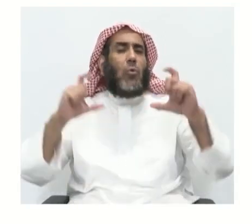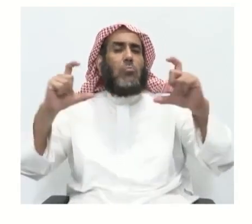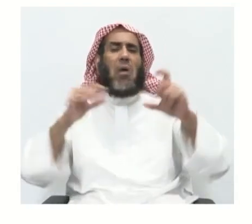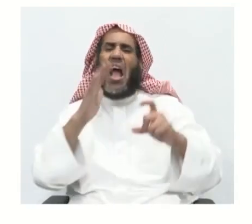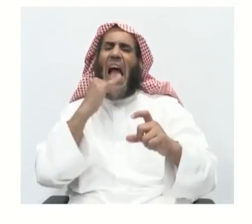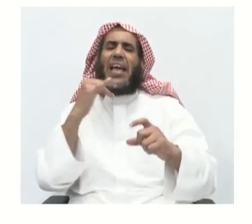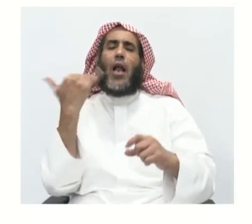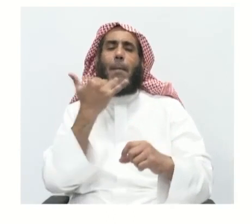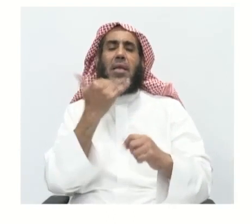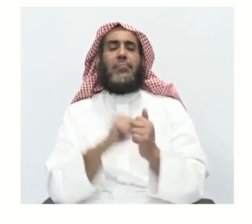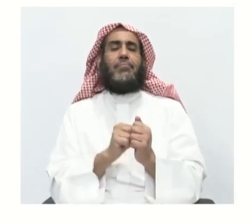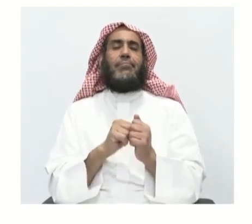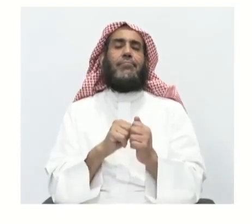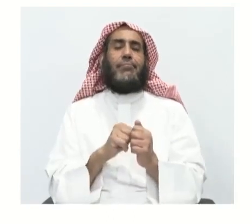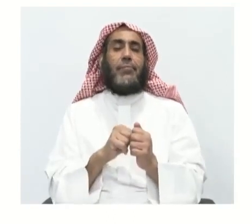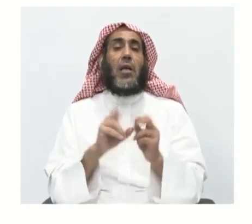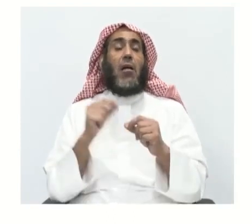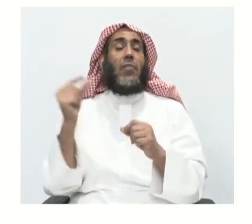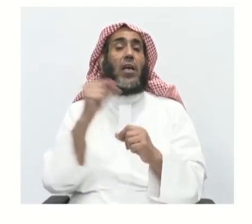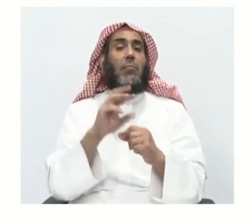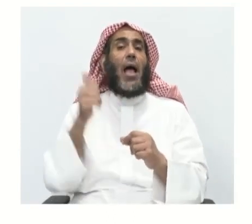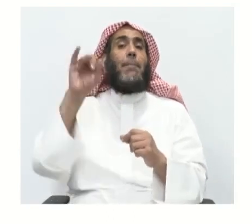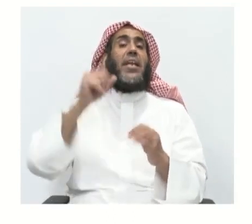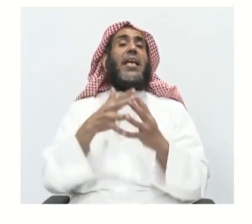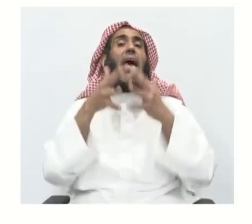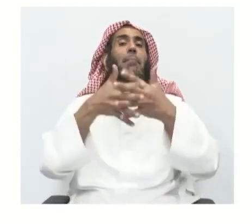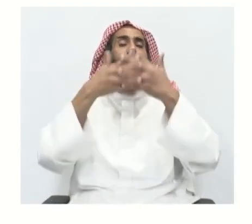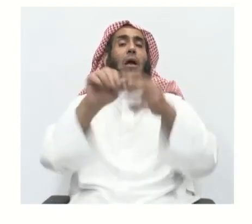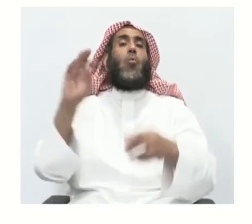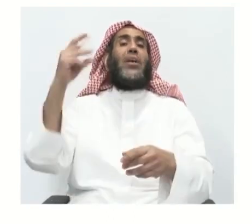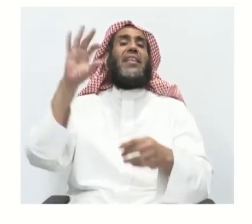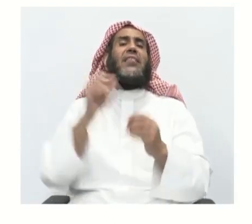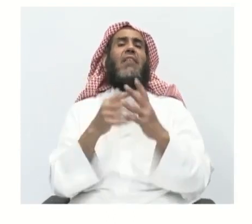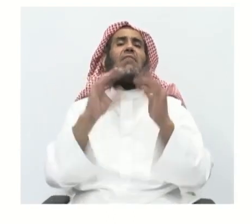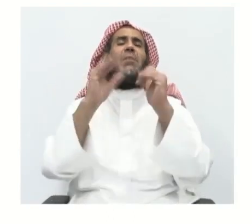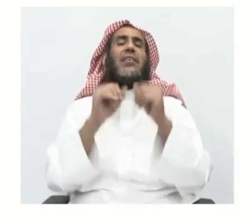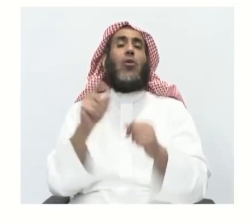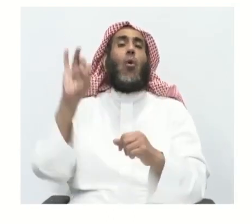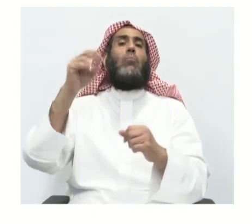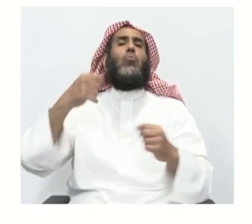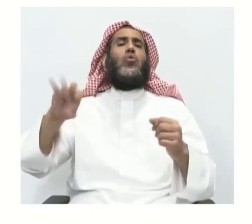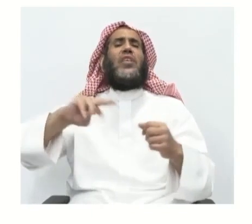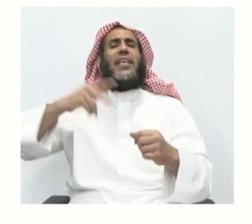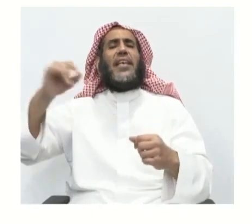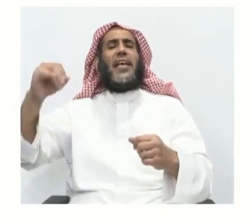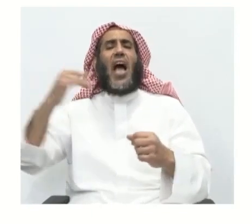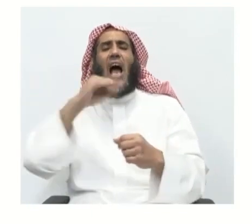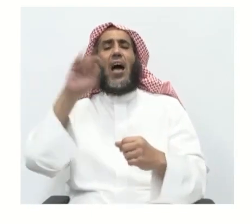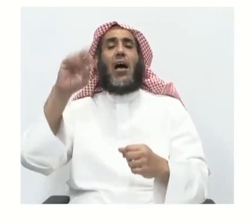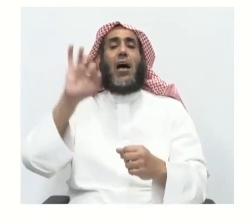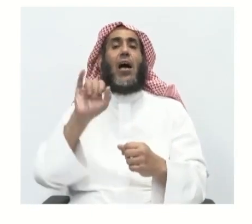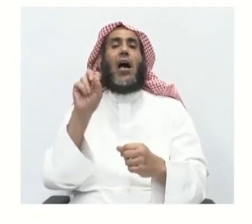غير العربيه غير العربيه فالكلمات امريكا وطنطا وموسيقى كلها كلمات